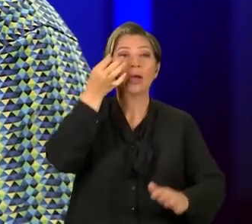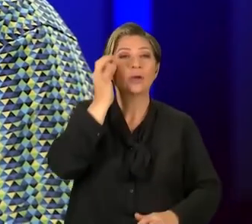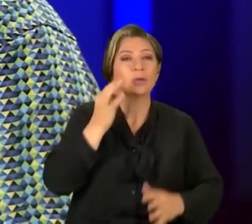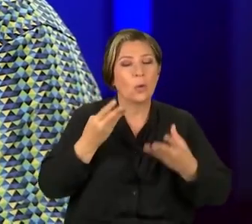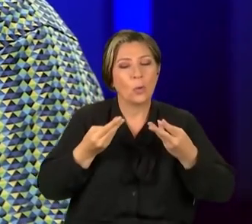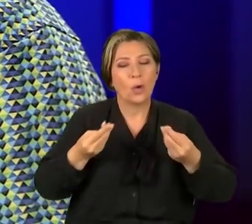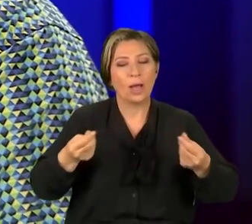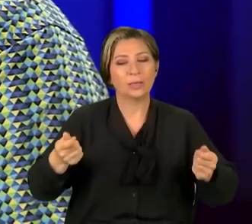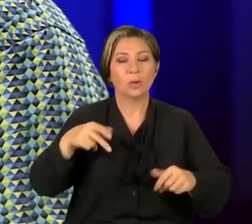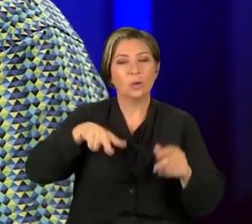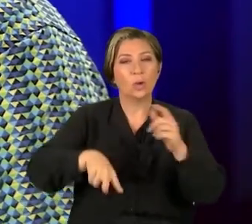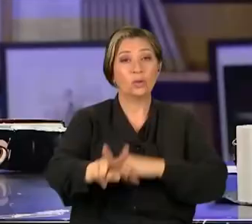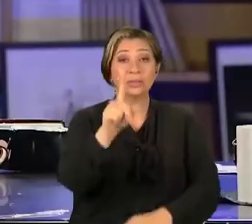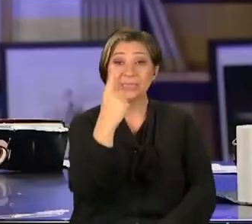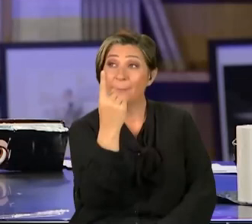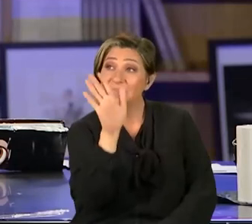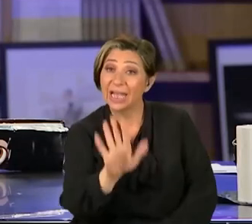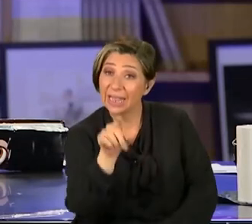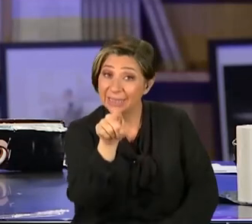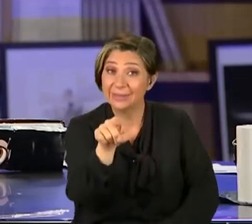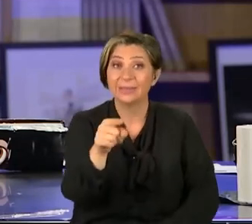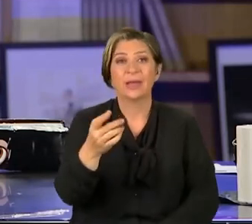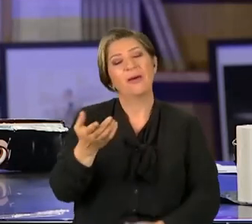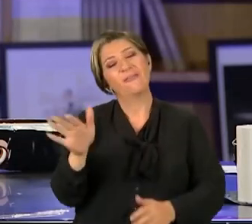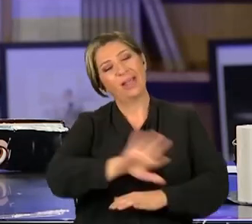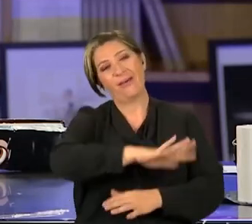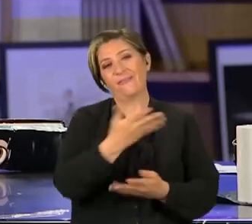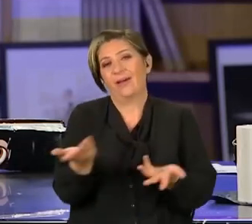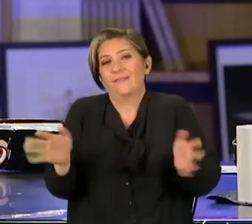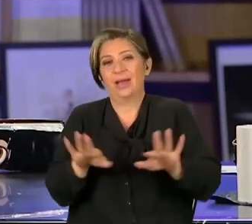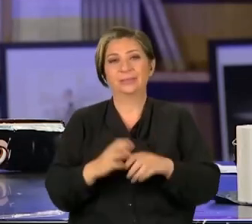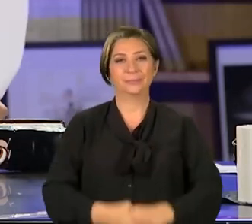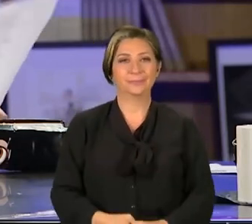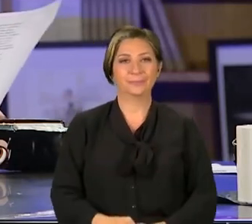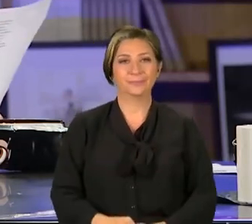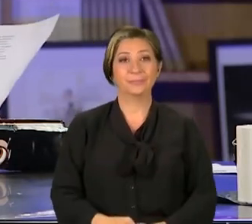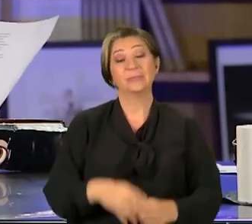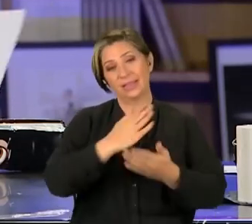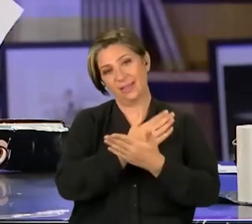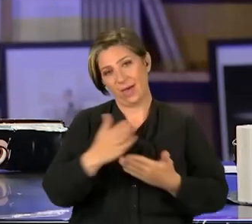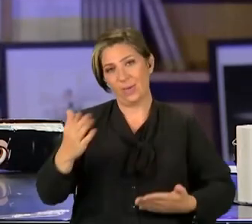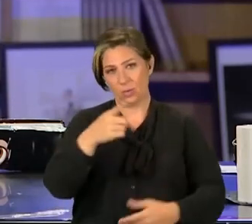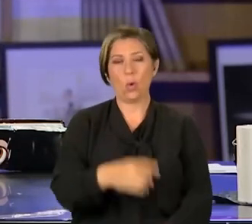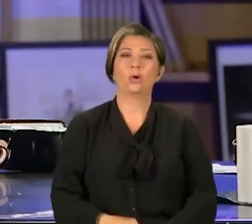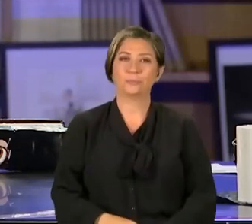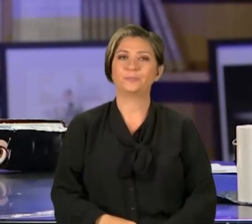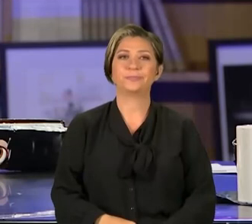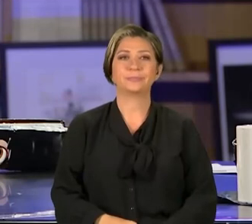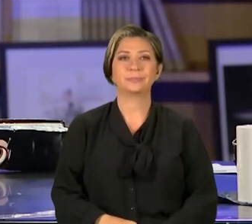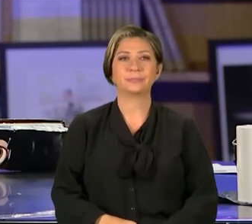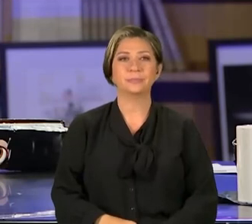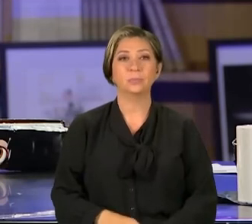kuru Akar yolda tek sen misin kalan falan filan falan filan diye devam ediyor